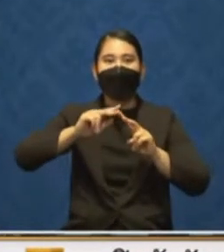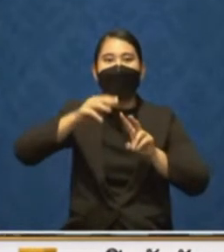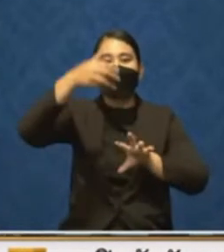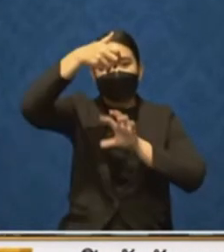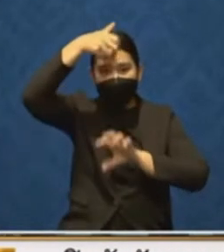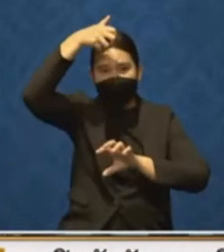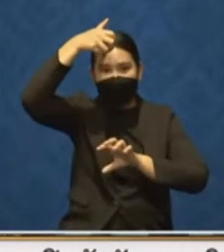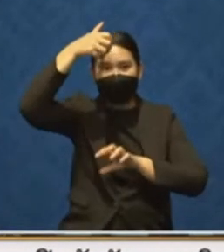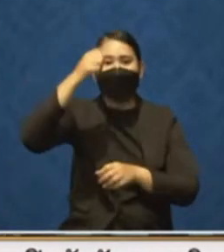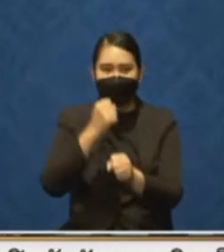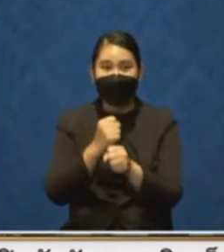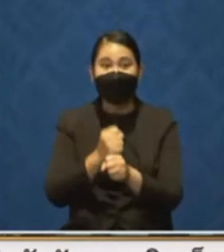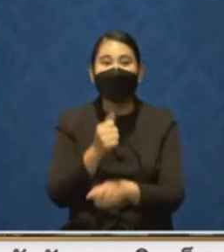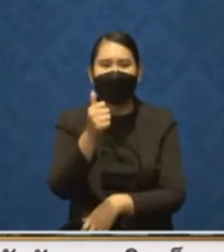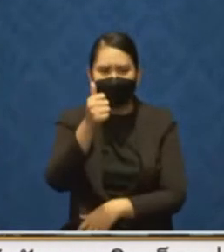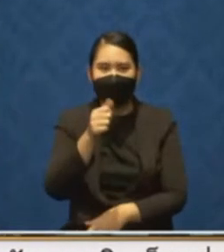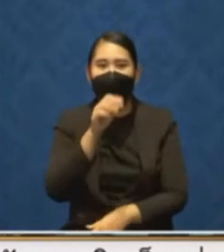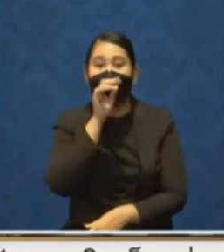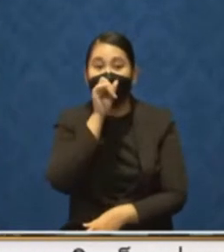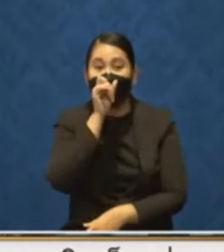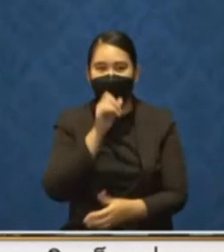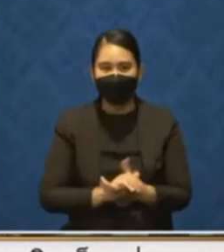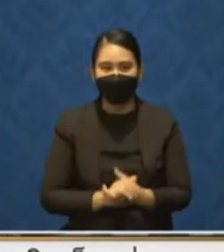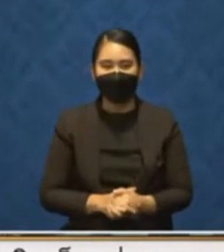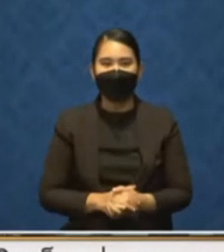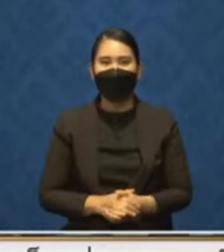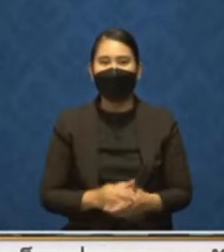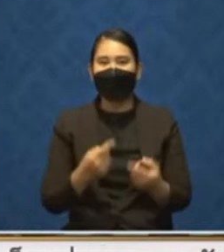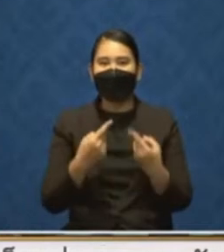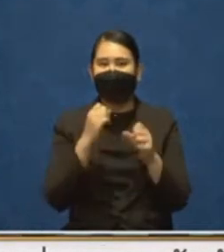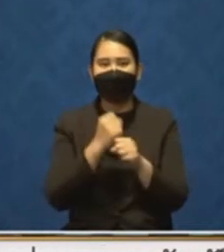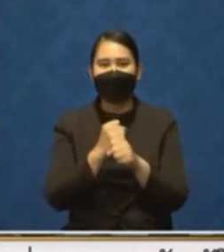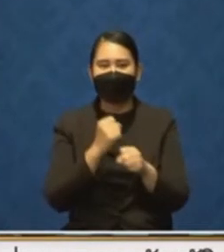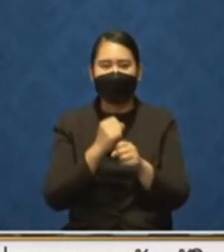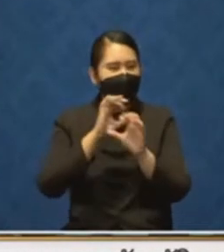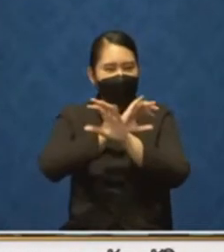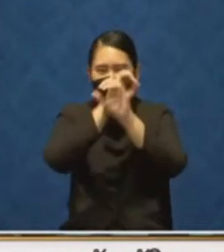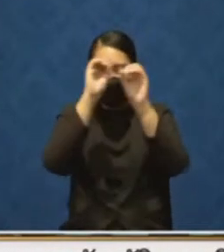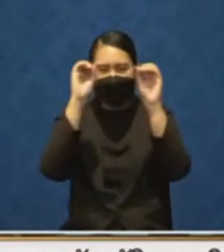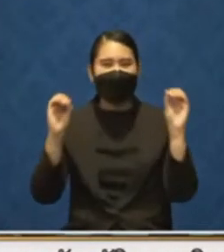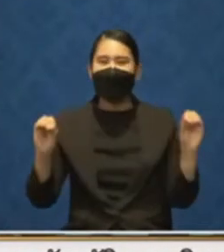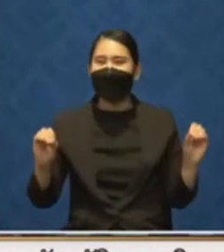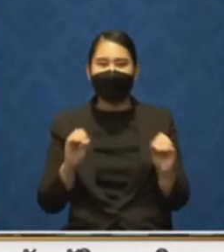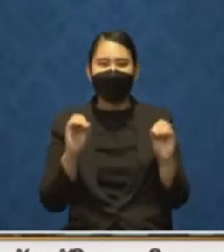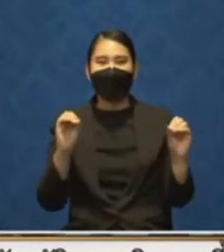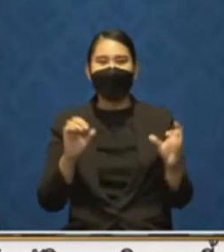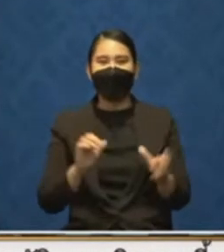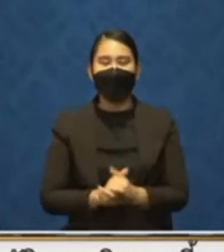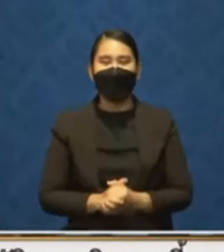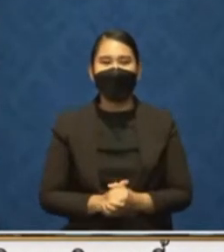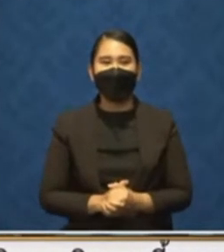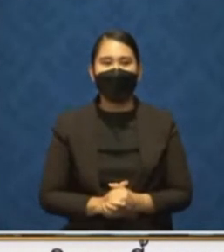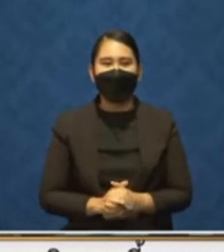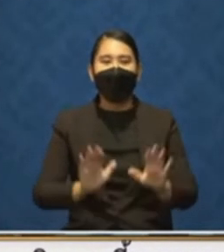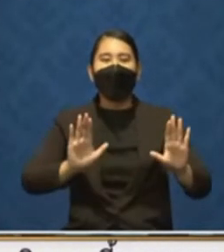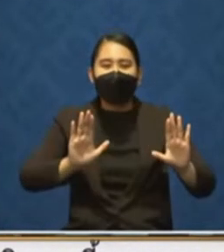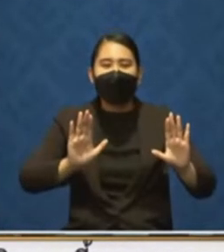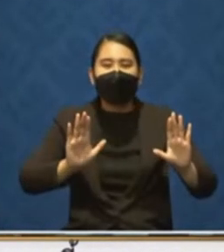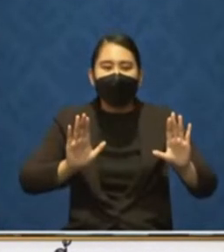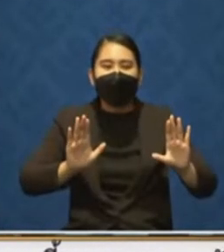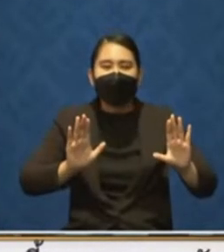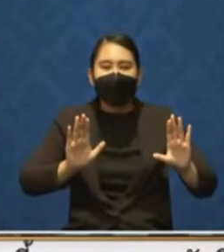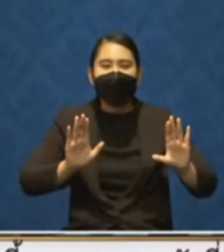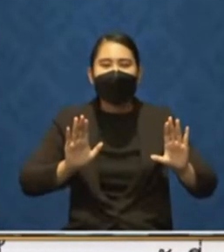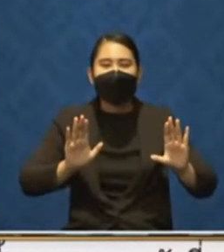นะจะไม่เคยมีใครทำครับพี่น้องเมาได้เมา